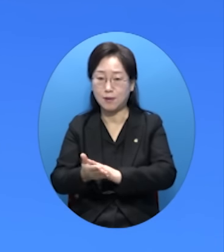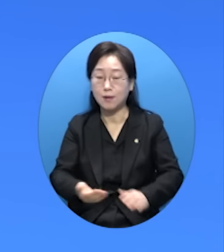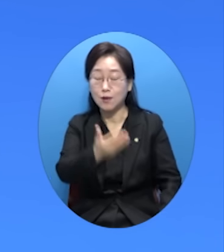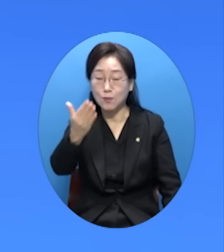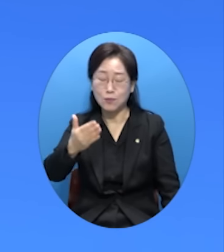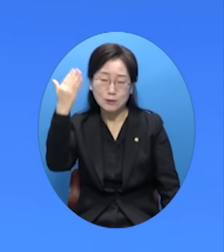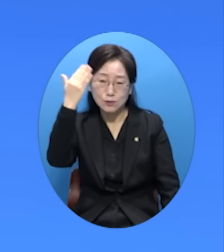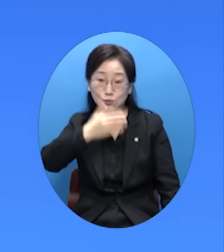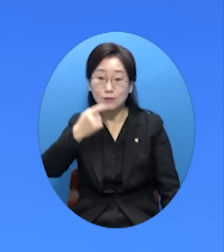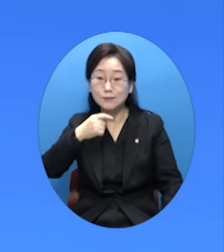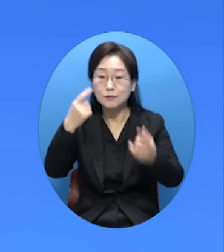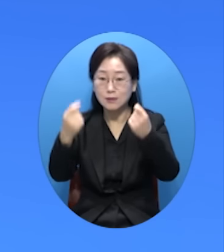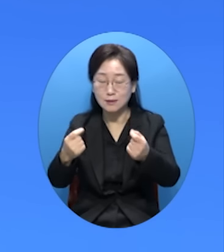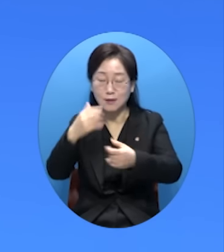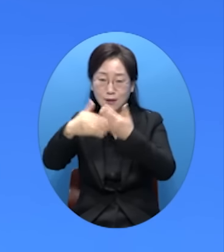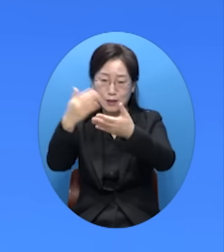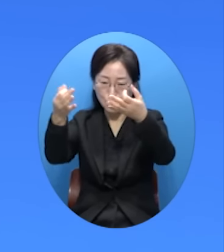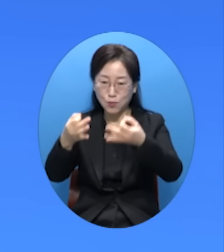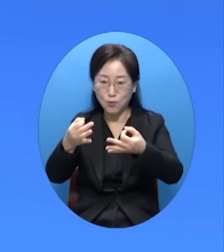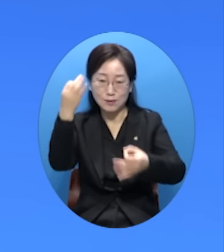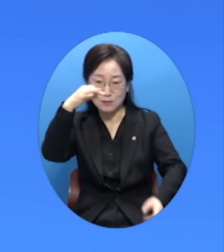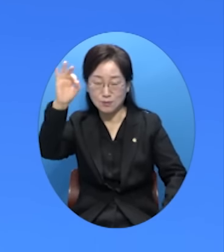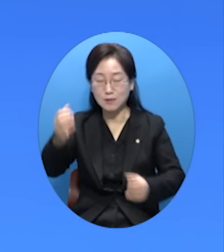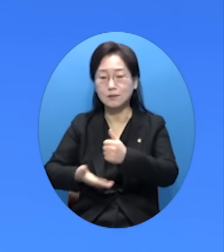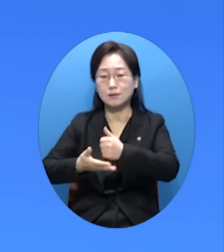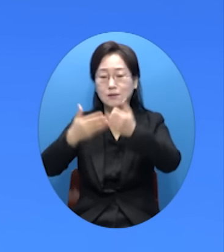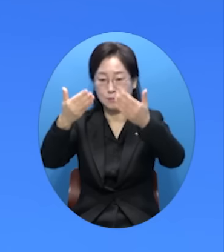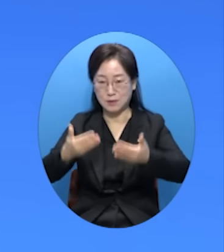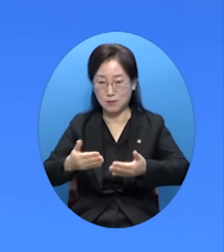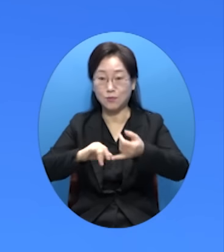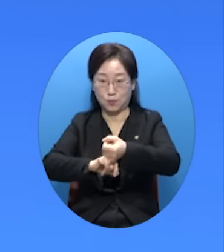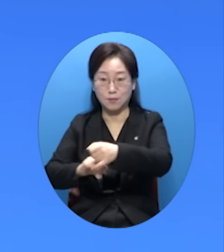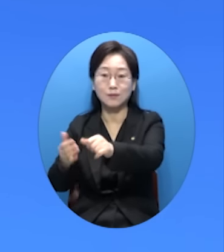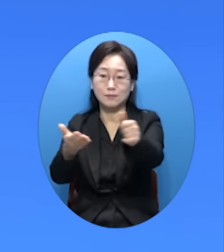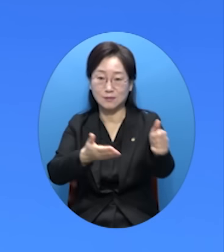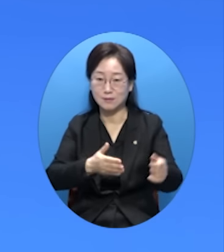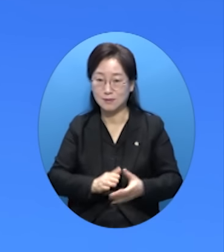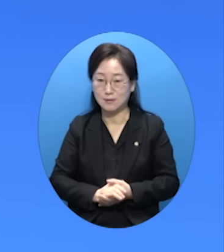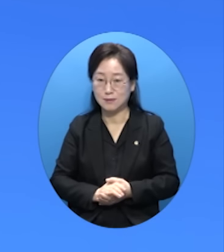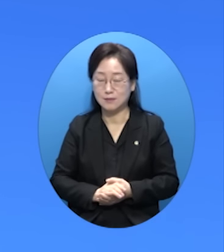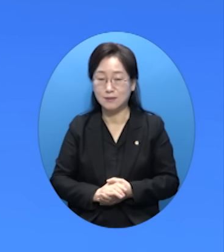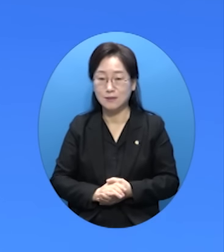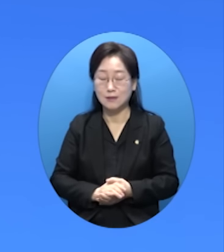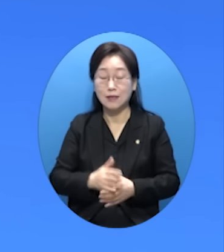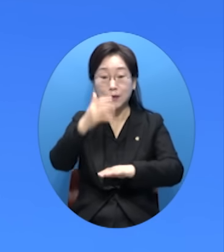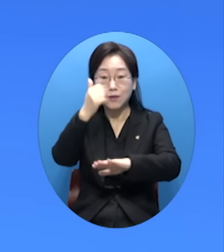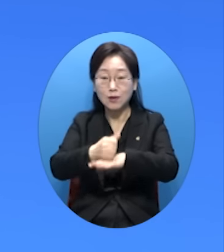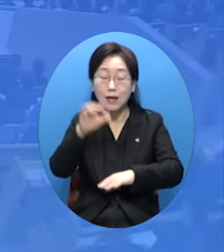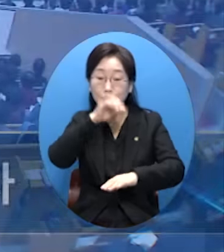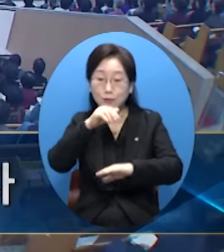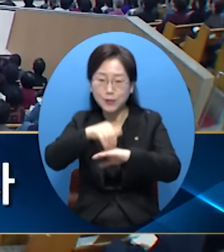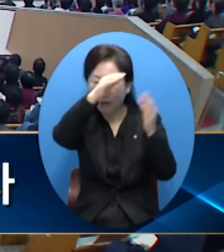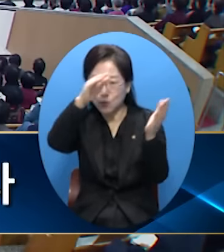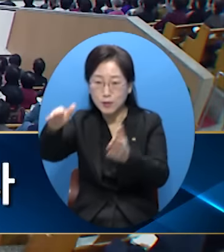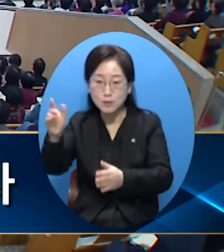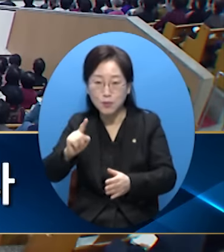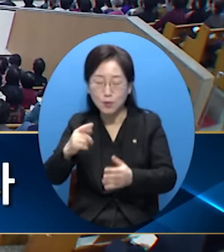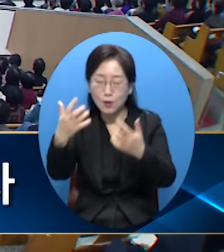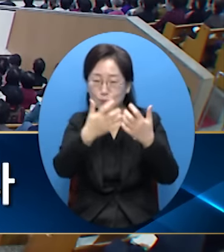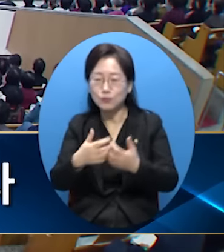순금같이 하나님 앞에서 인정받고 칭찬받는 그러한 신앙인들이 되기를 바랍니다. 결과적으로 연단을 통해 우리는